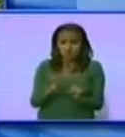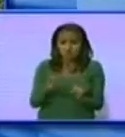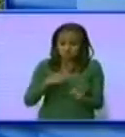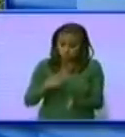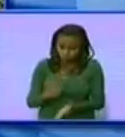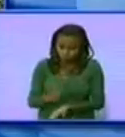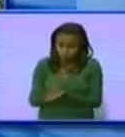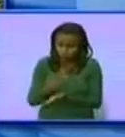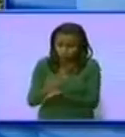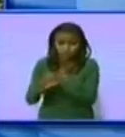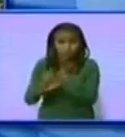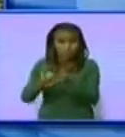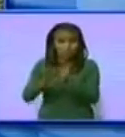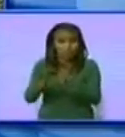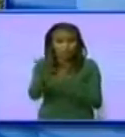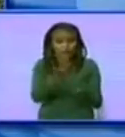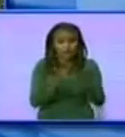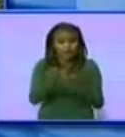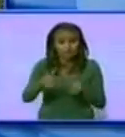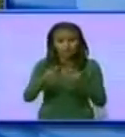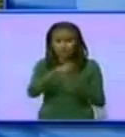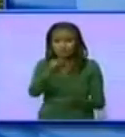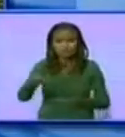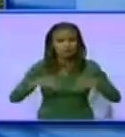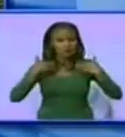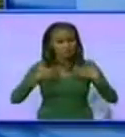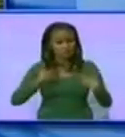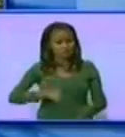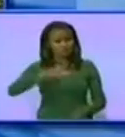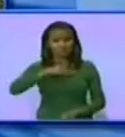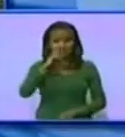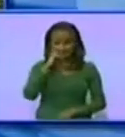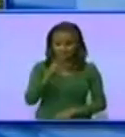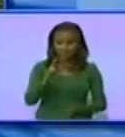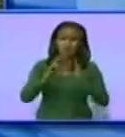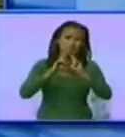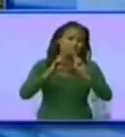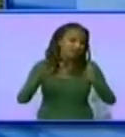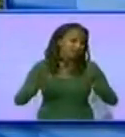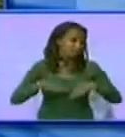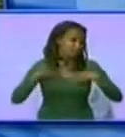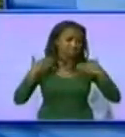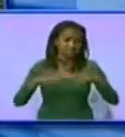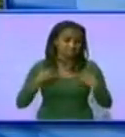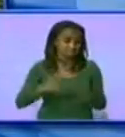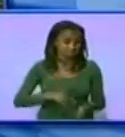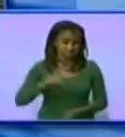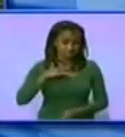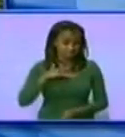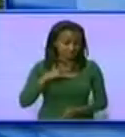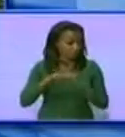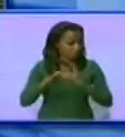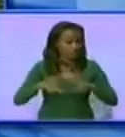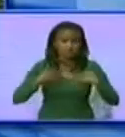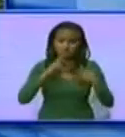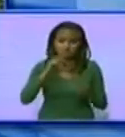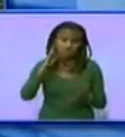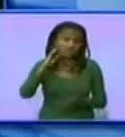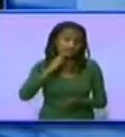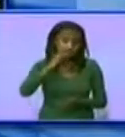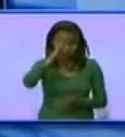ነው ትርጉም አገልግሎት ሲሰጣቸው እነሱ የሚሰማቸው ስሜት ዛኔ በጣም ደስ ስለሚለኝ ያ ደስተኛ ነኝ